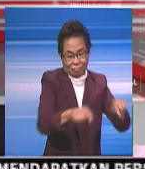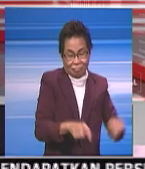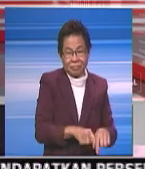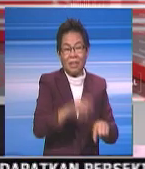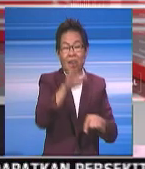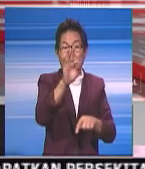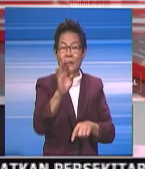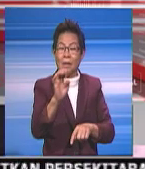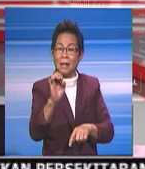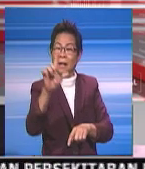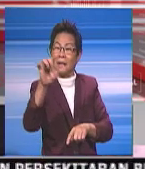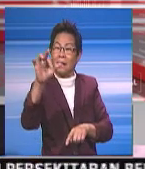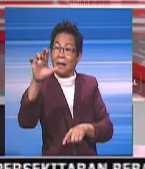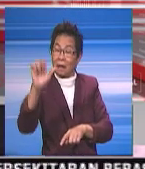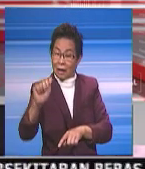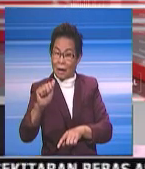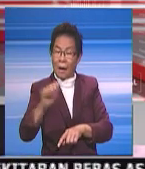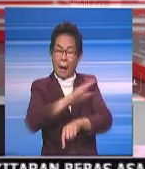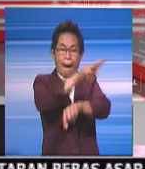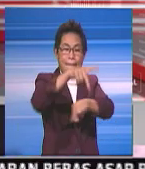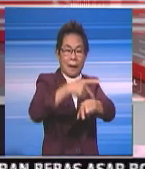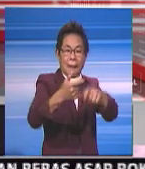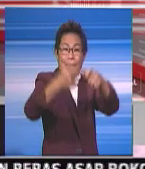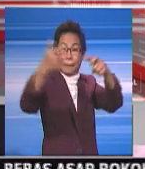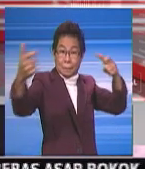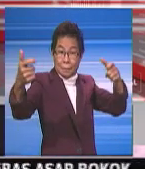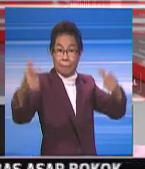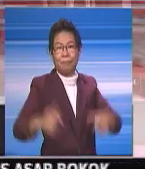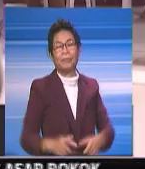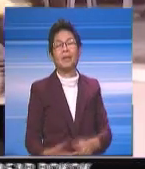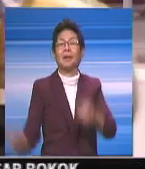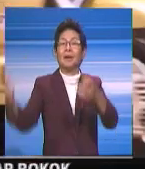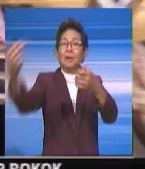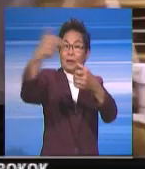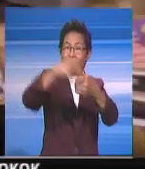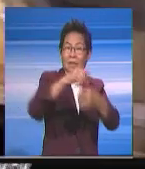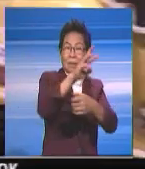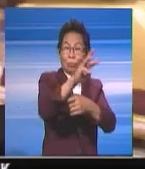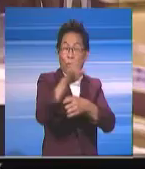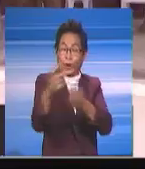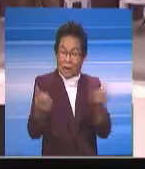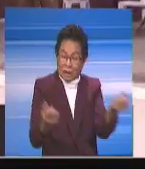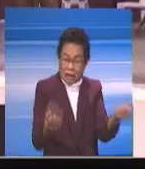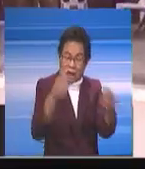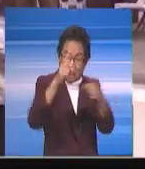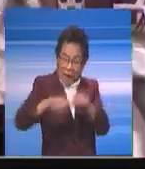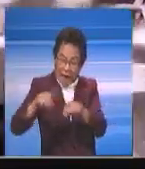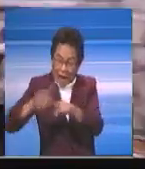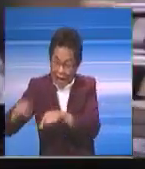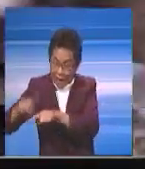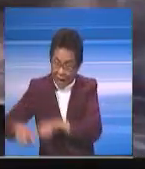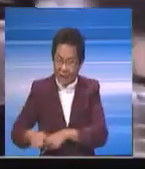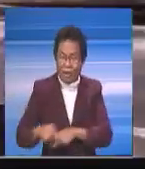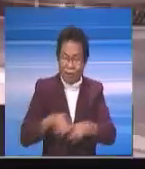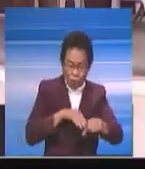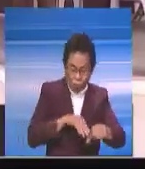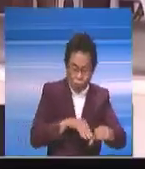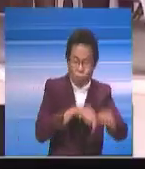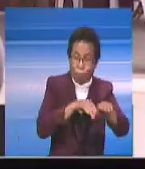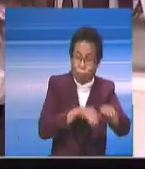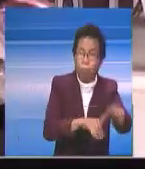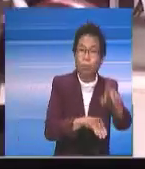Felcra Lubuk Sirih Padang Besar. Disertai 62 buah kenderaan pelbagai jenis, konvoi melibatkan